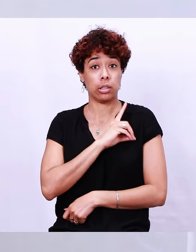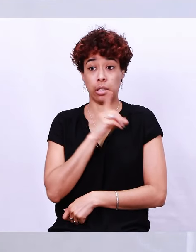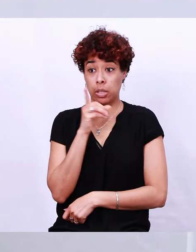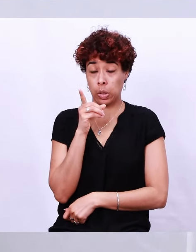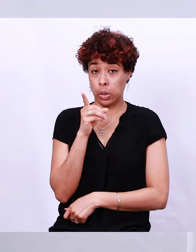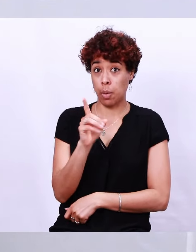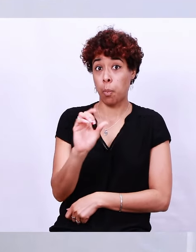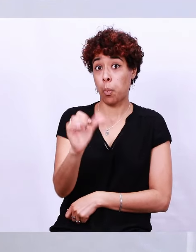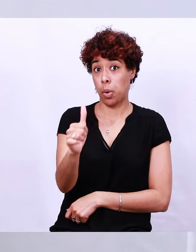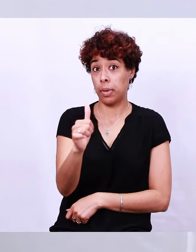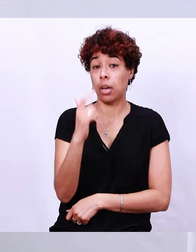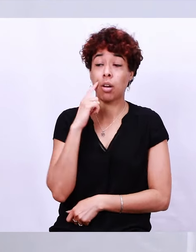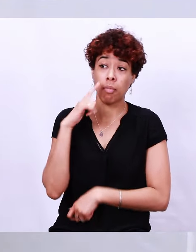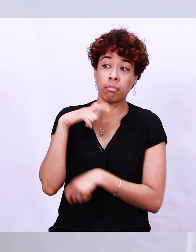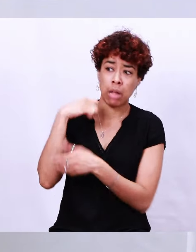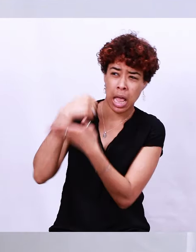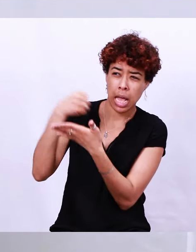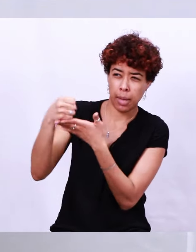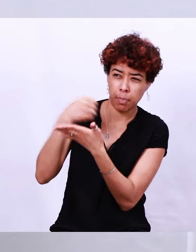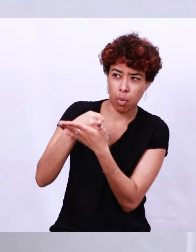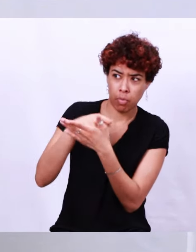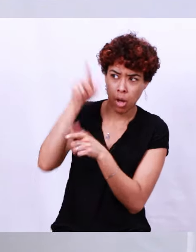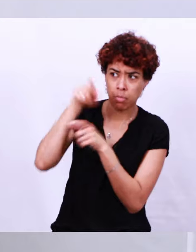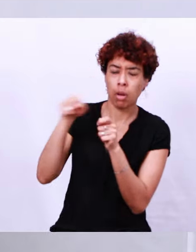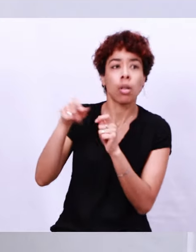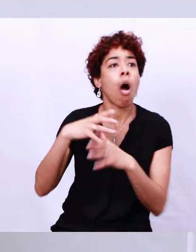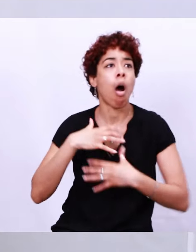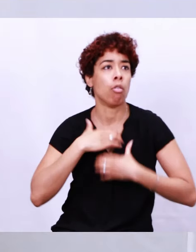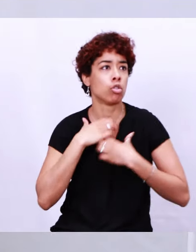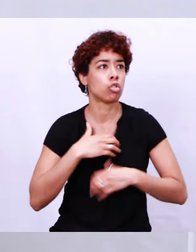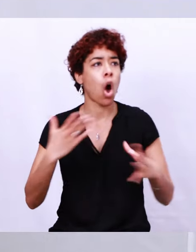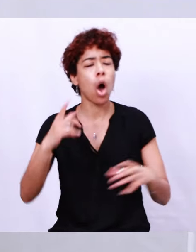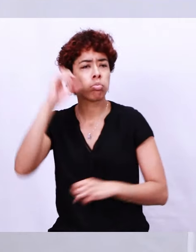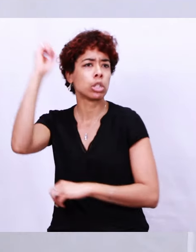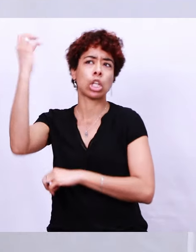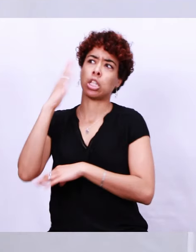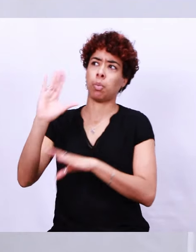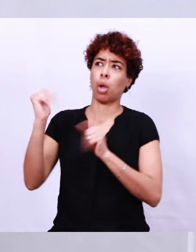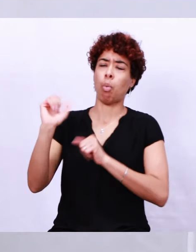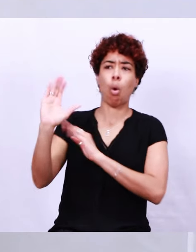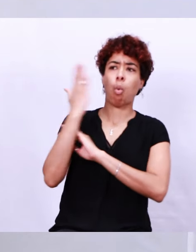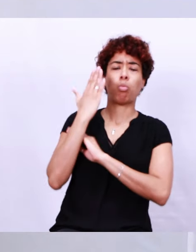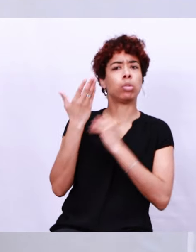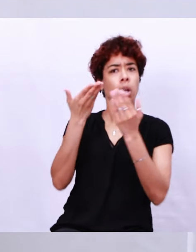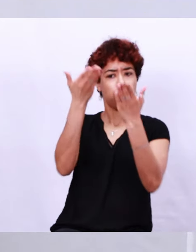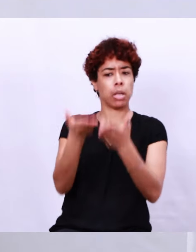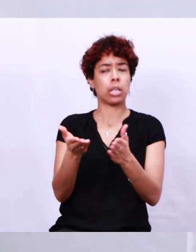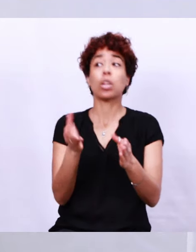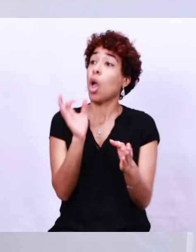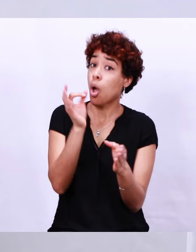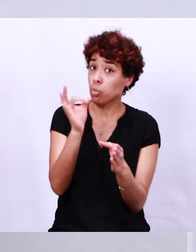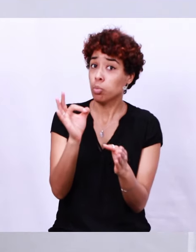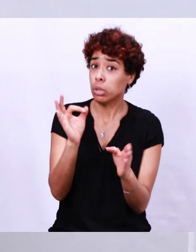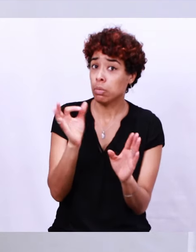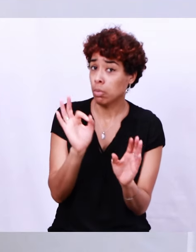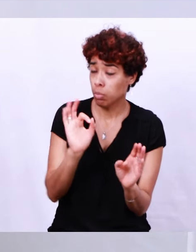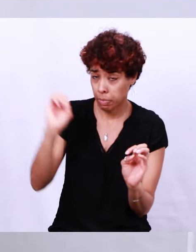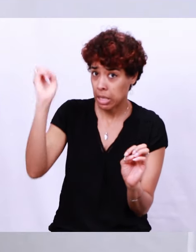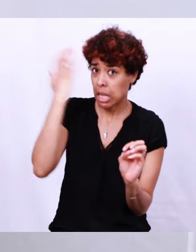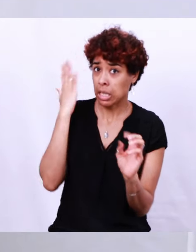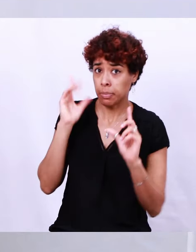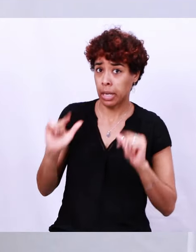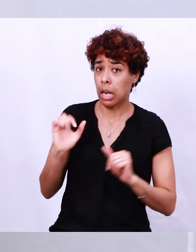vous vous allez d'abord l'éprouver et on peut être choqué à se dire mais quand même le Saint-Esprit peut nous montrer que cette personne oui il y a l'inspiration du